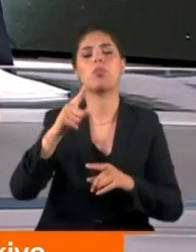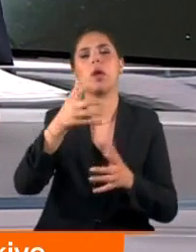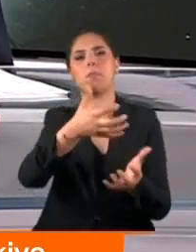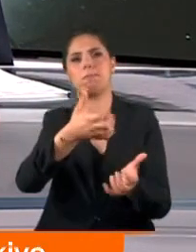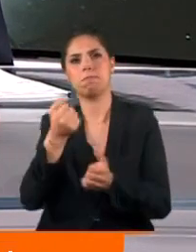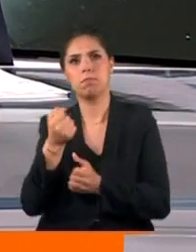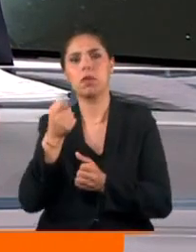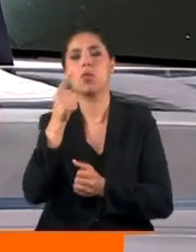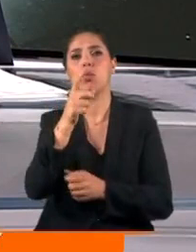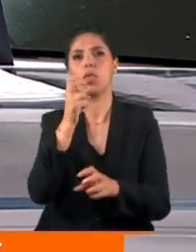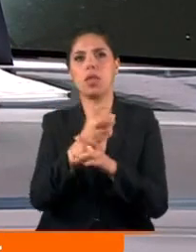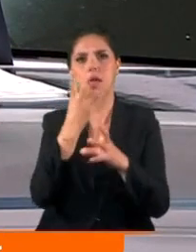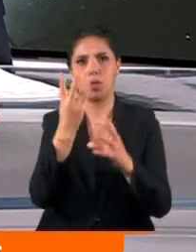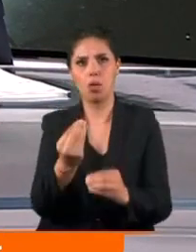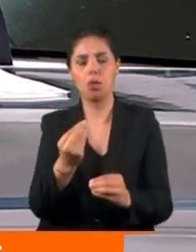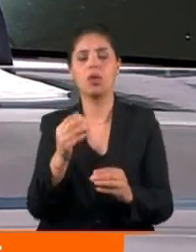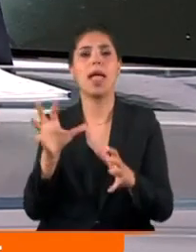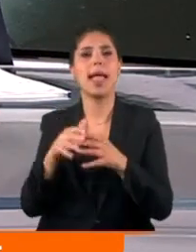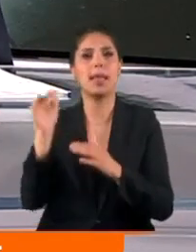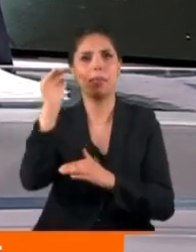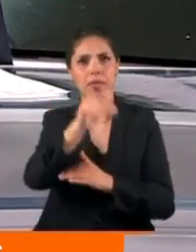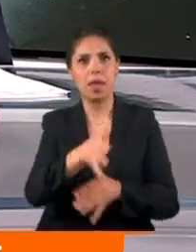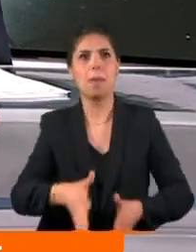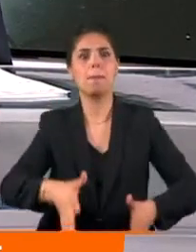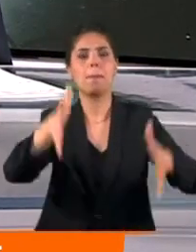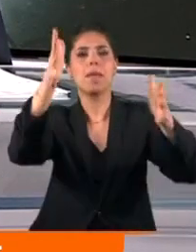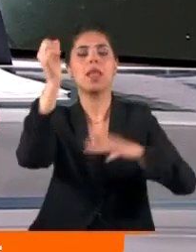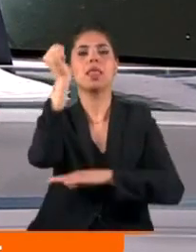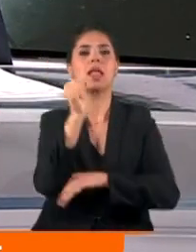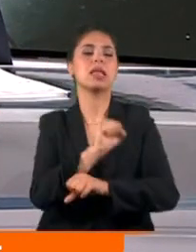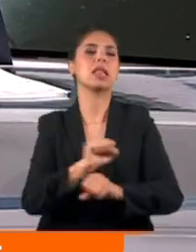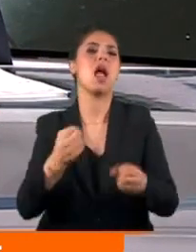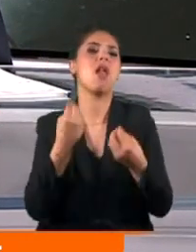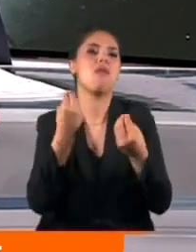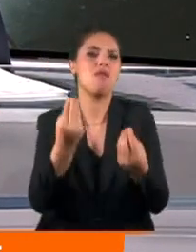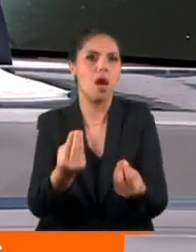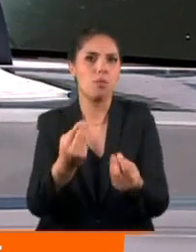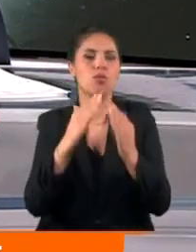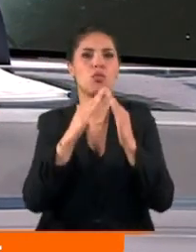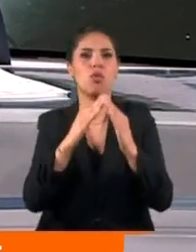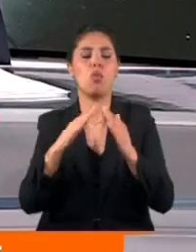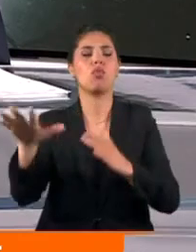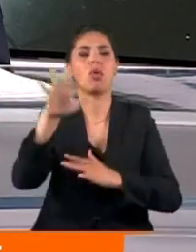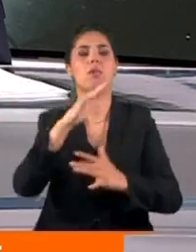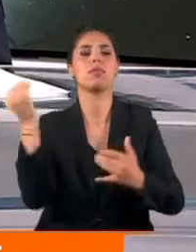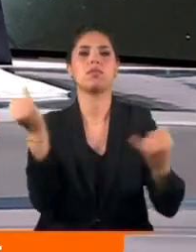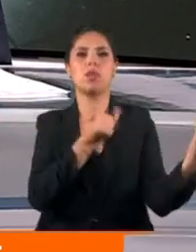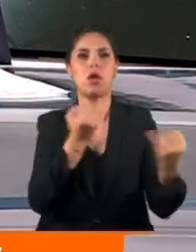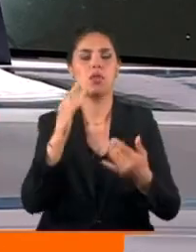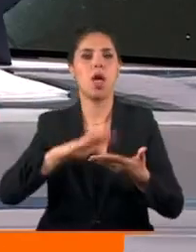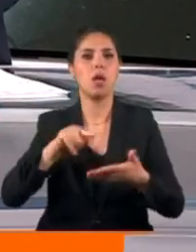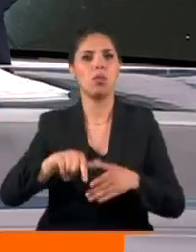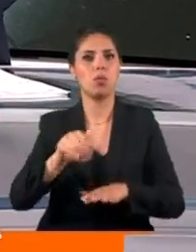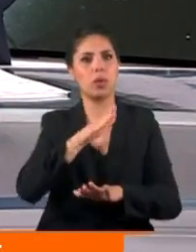daha tehlikeli hale geldi. Karot alan ekip iddia o ki ana taşıyıcı kolonlara hasar verdi. Tabii komşular birbirine girdi. Arkadaşlarımız bugün